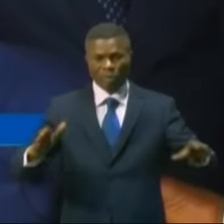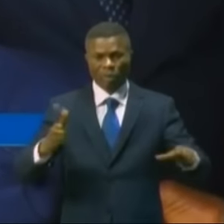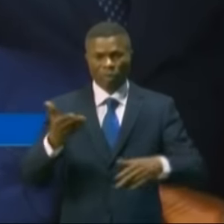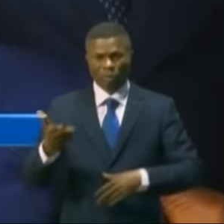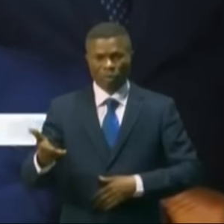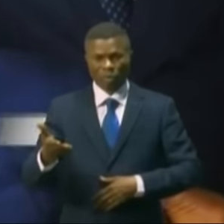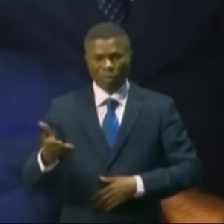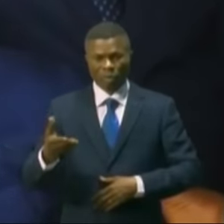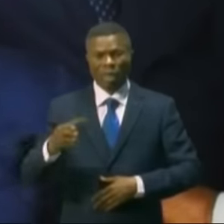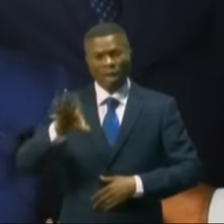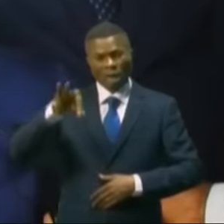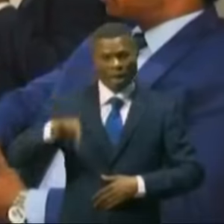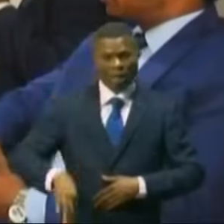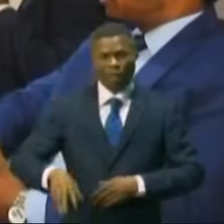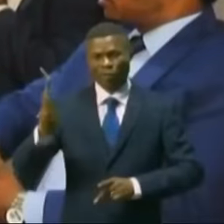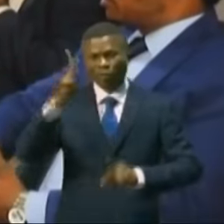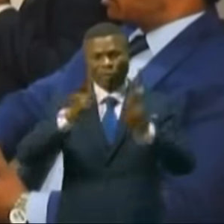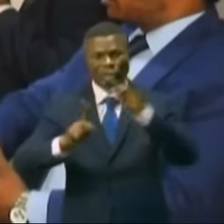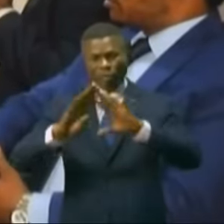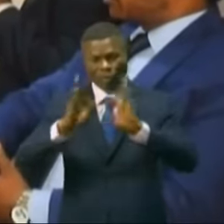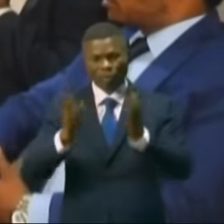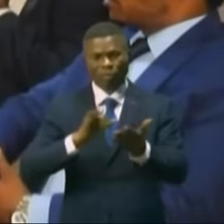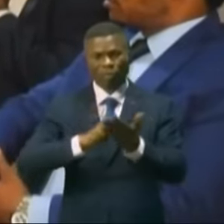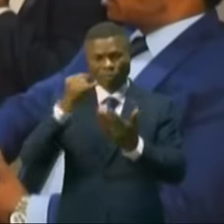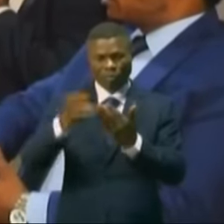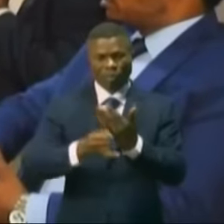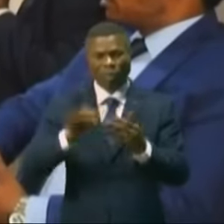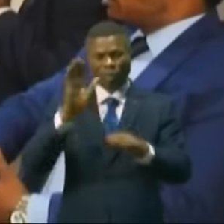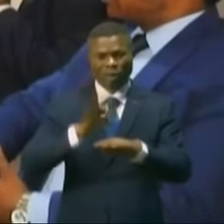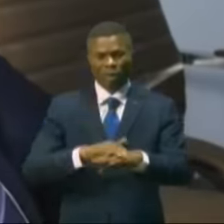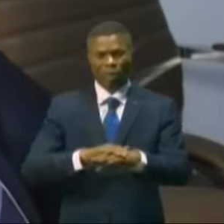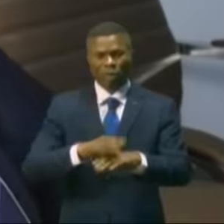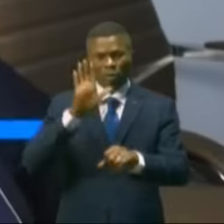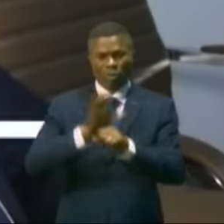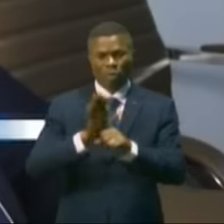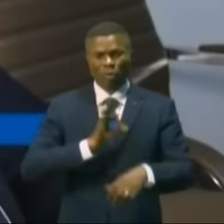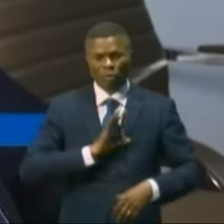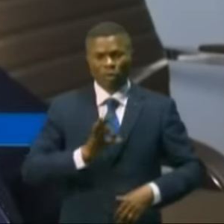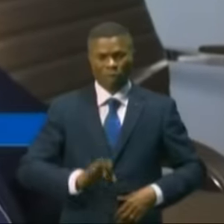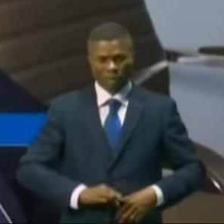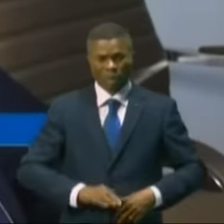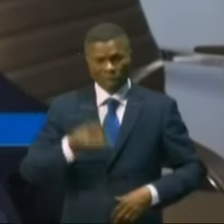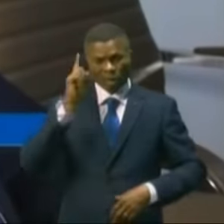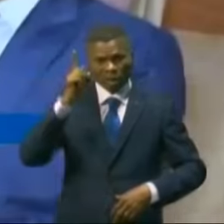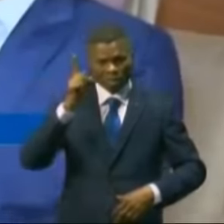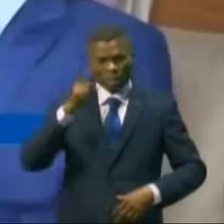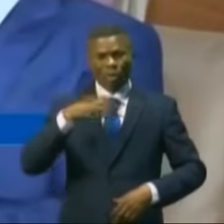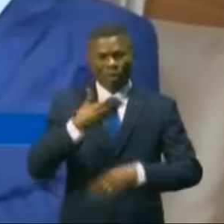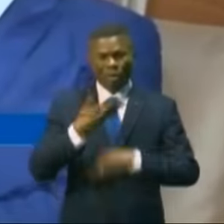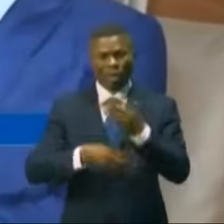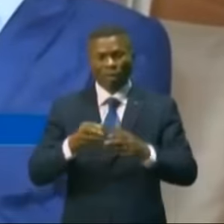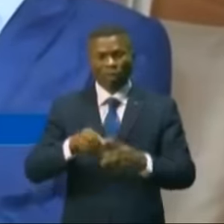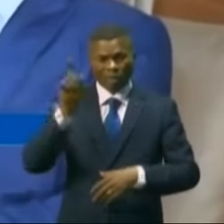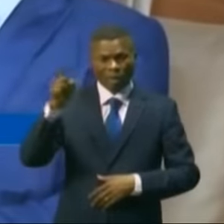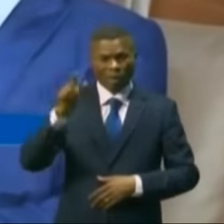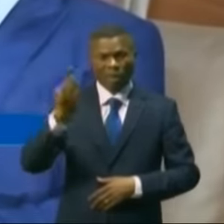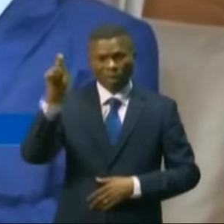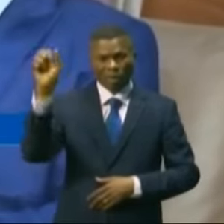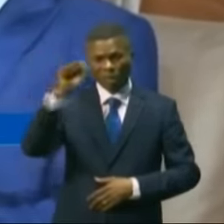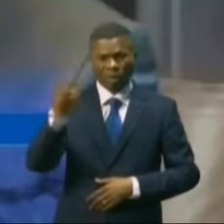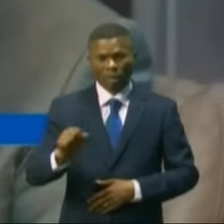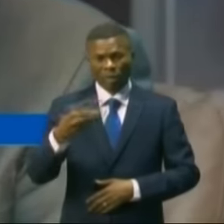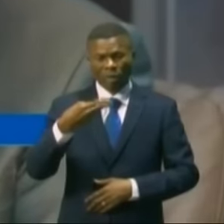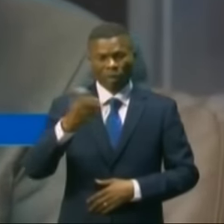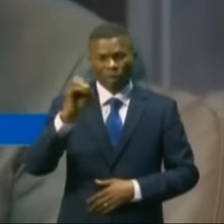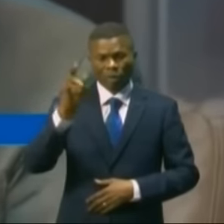au bénéfice de la population. Ce projet qui préoccupe le chef de l'État sera premièrement réalisé à Kisangani, dont la province